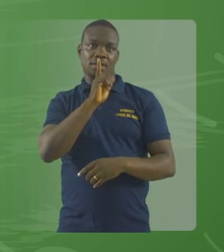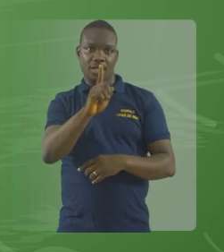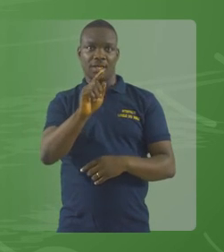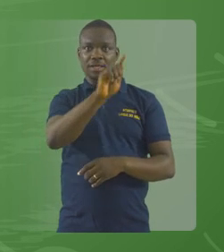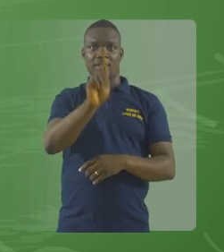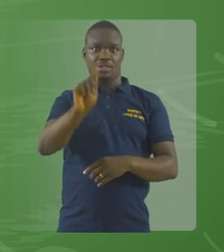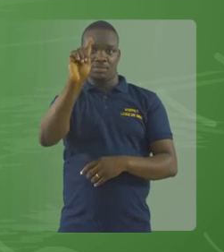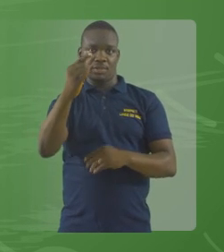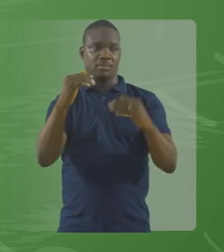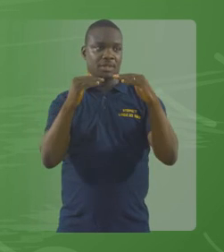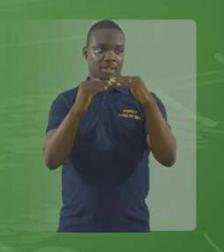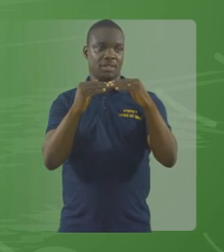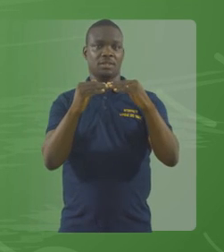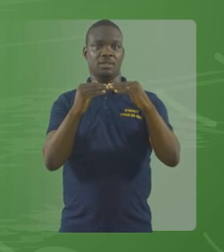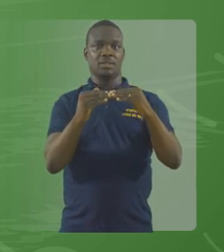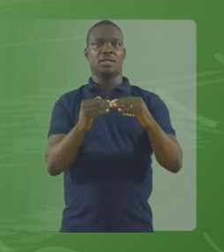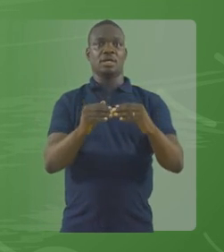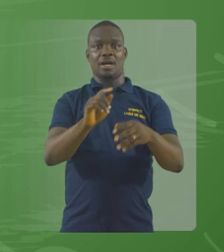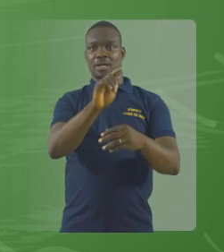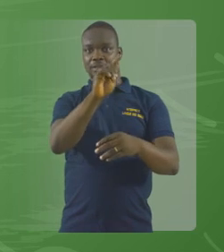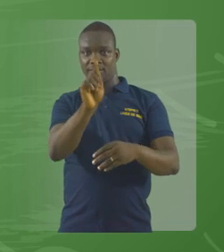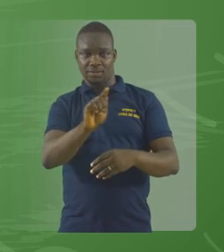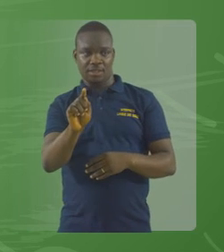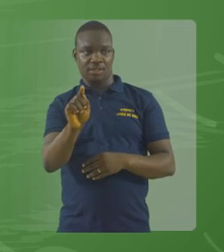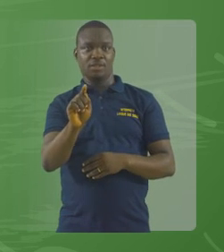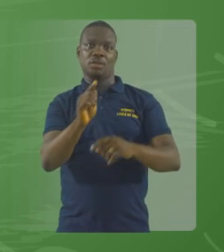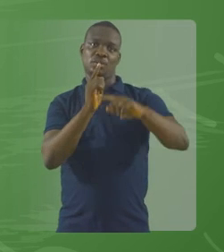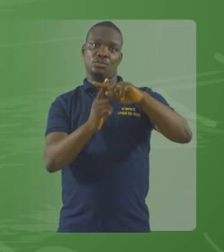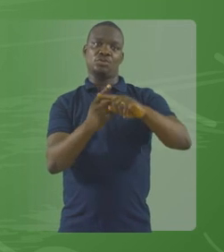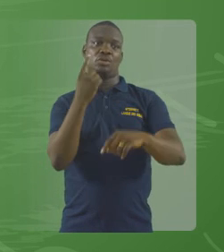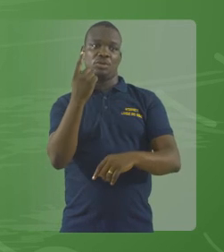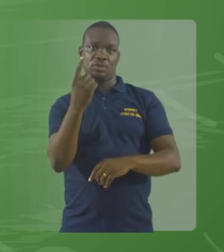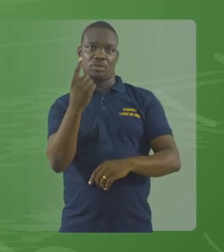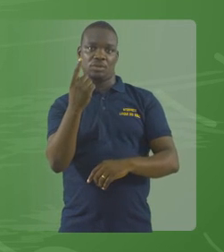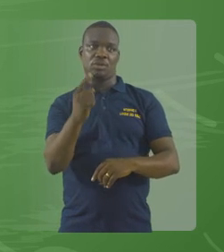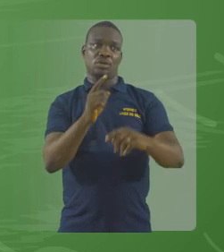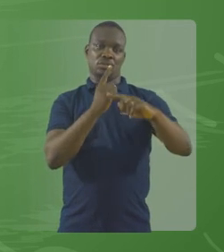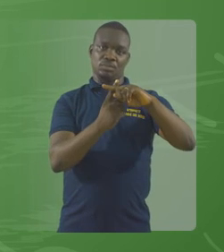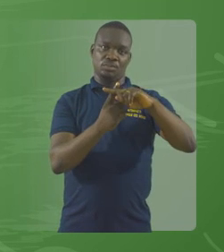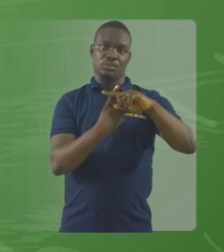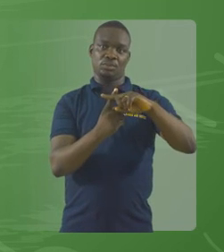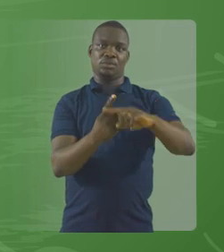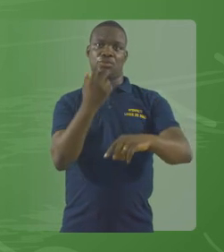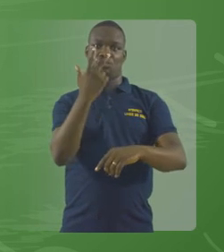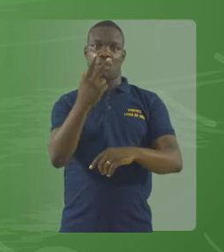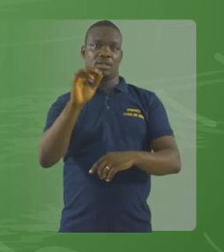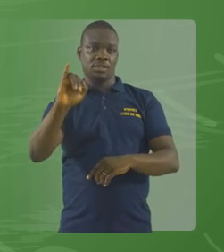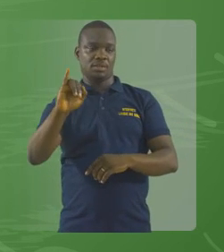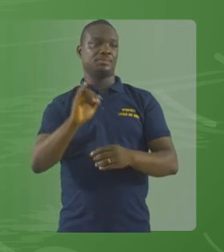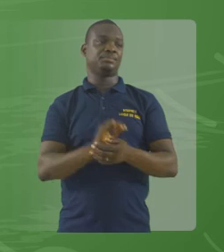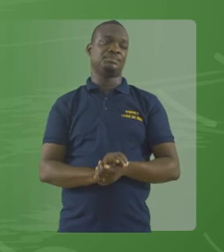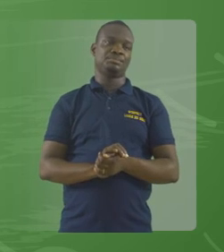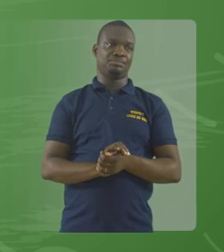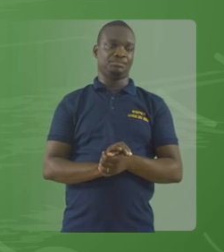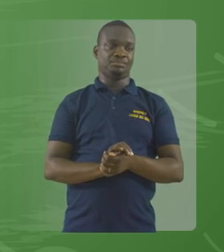z' égale à z plus 1 plus 3i.